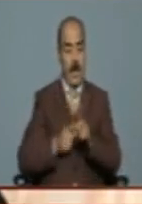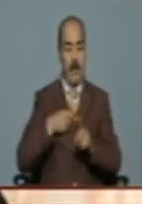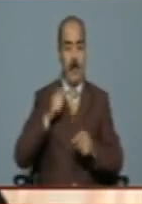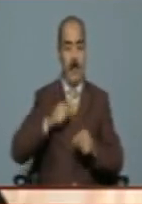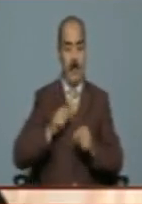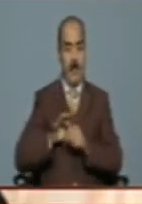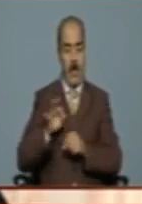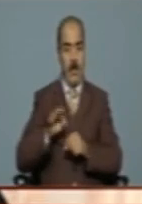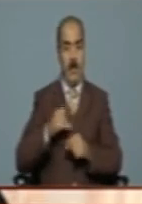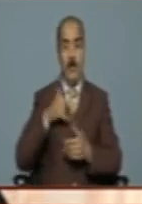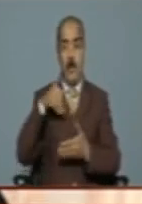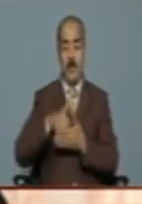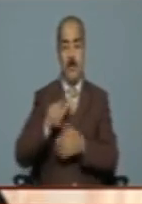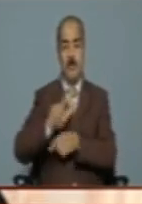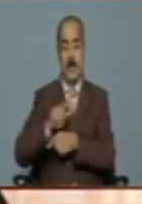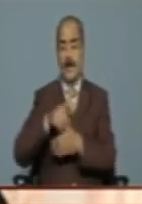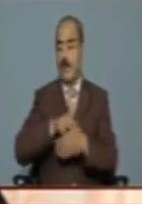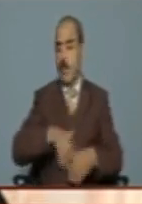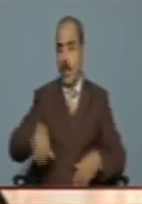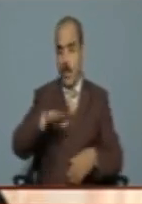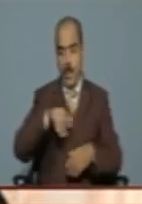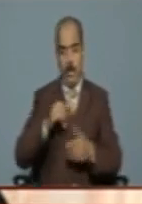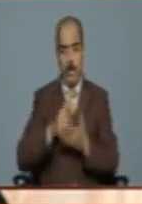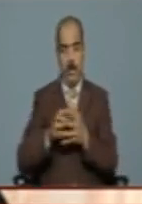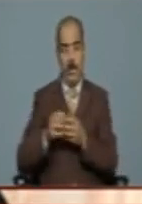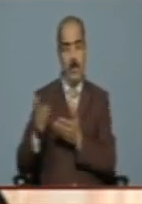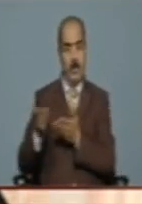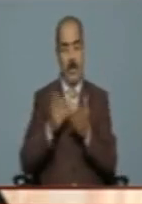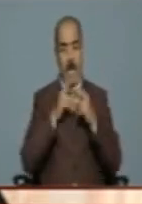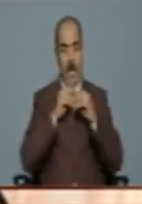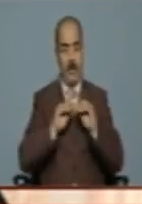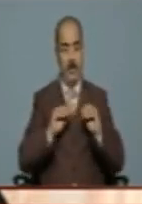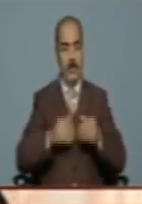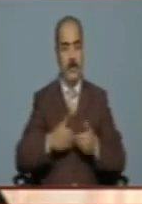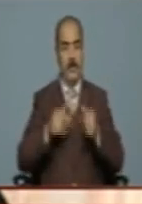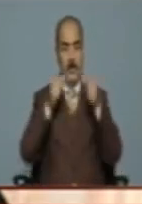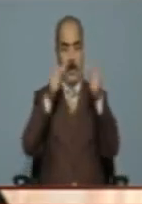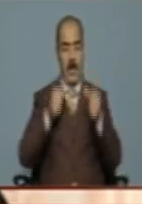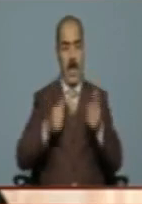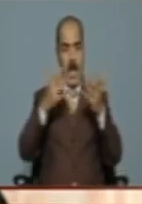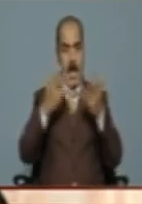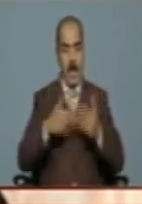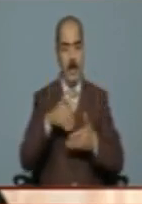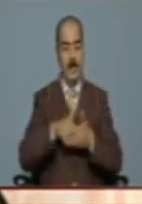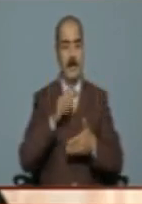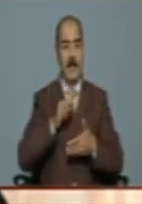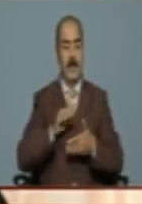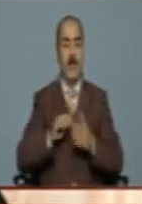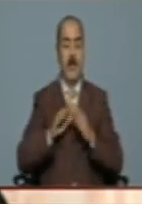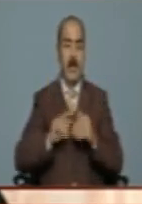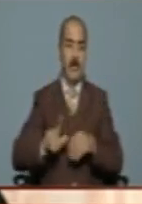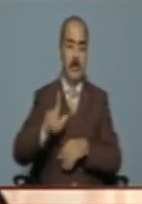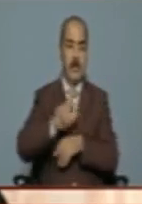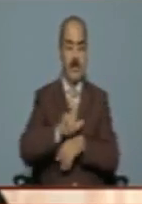رئيس الهيئة الوطنية للانتخابات لإلقاء كلمته وإعلان نتيجة انتخابات رئاسة جمهورية مصر